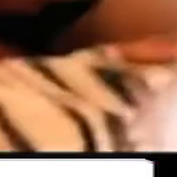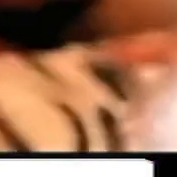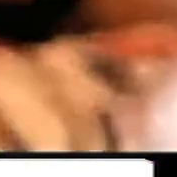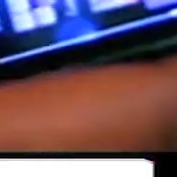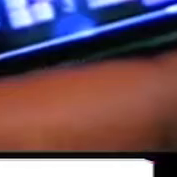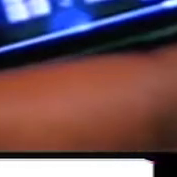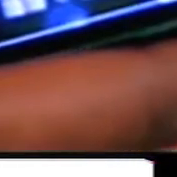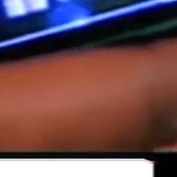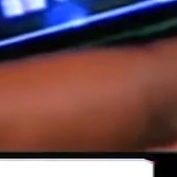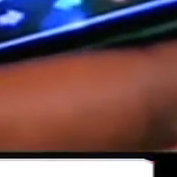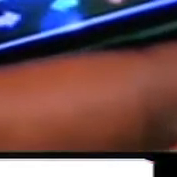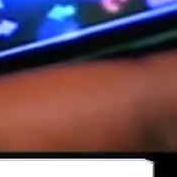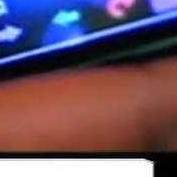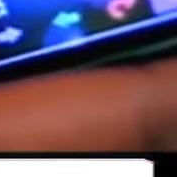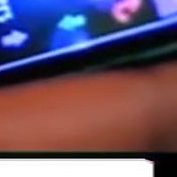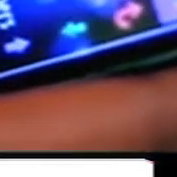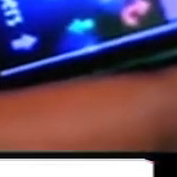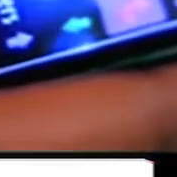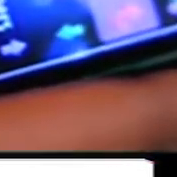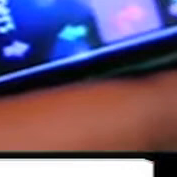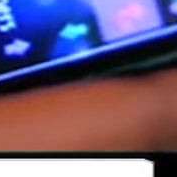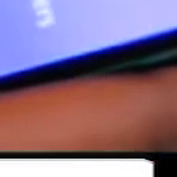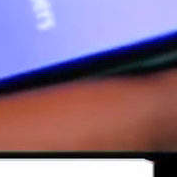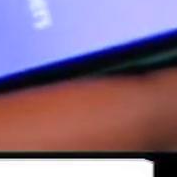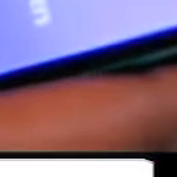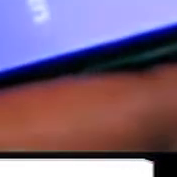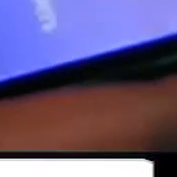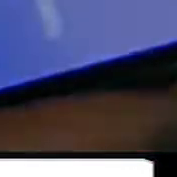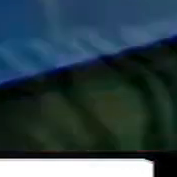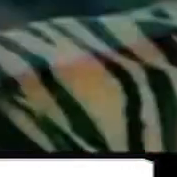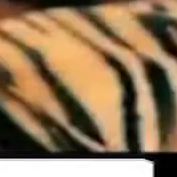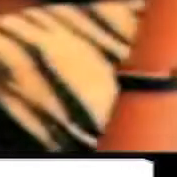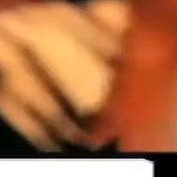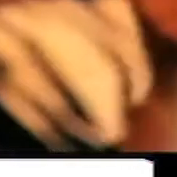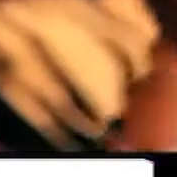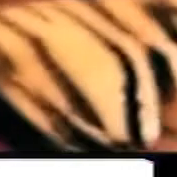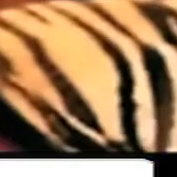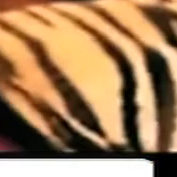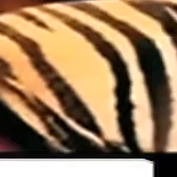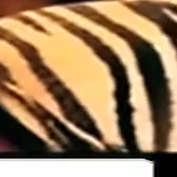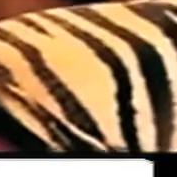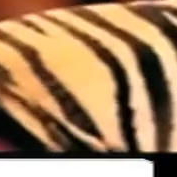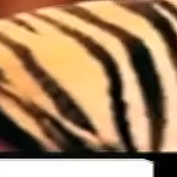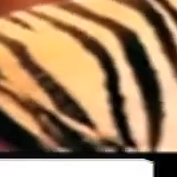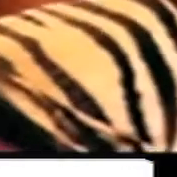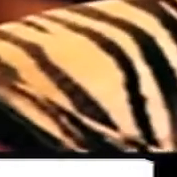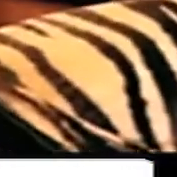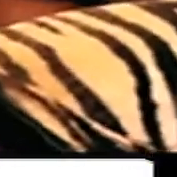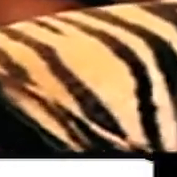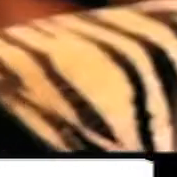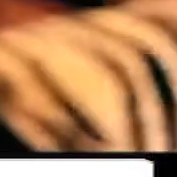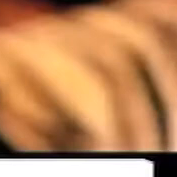nini unafanya wrong na ni nini unafaa kuchange. Vitu kama hizo kishajua itakuwa. Alafu pia another thing naweza sema